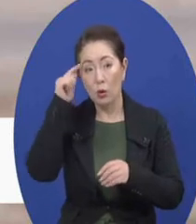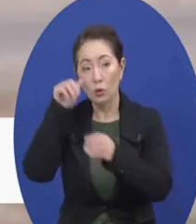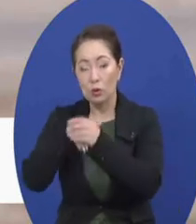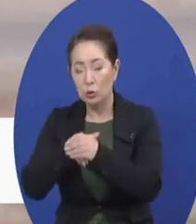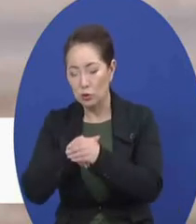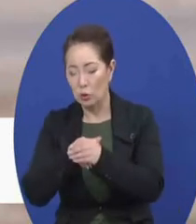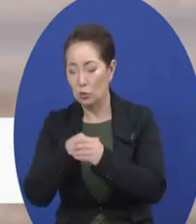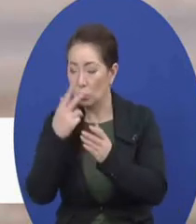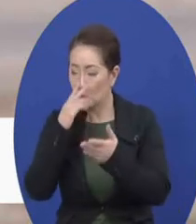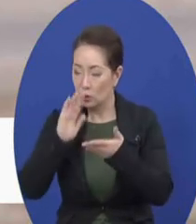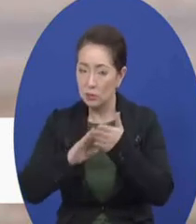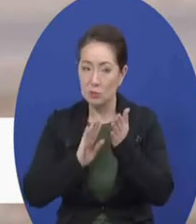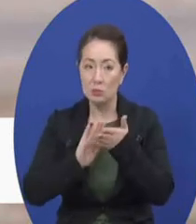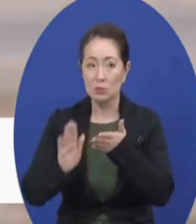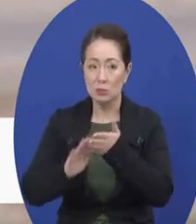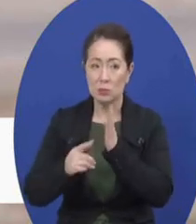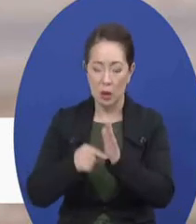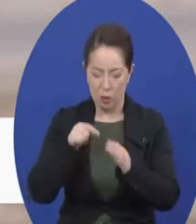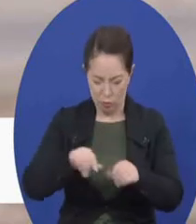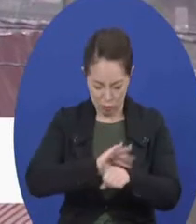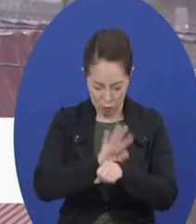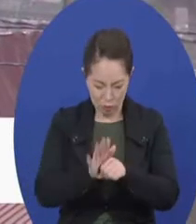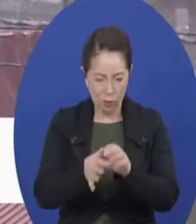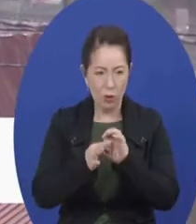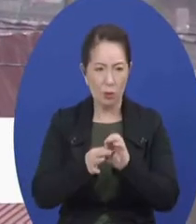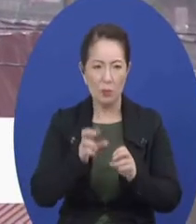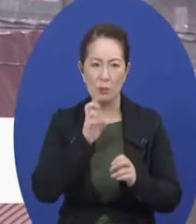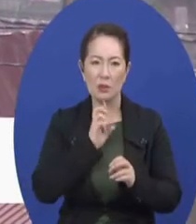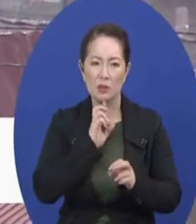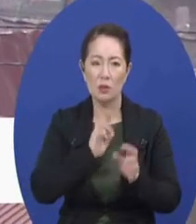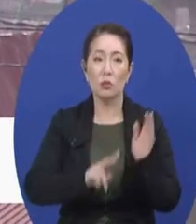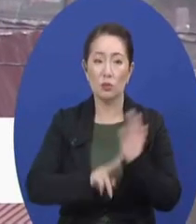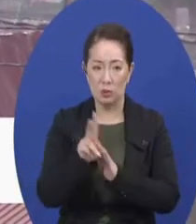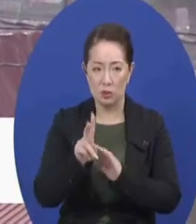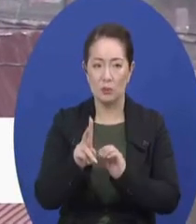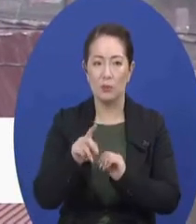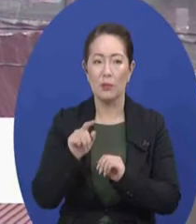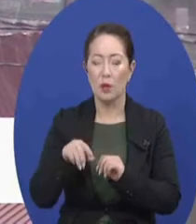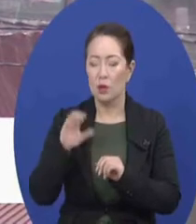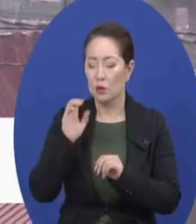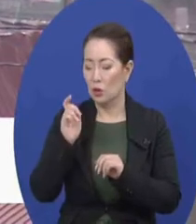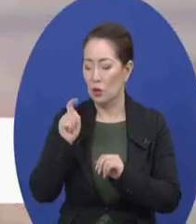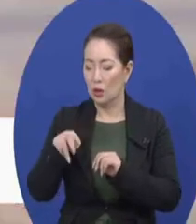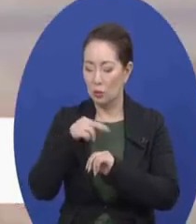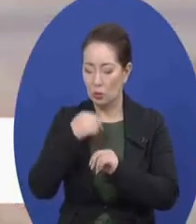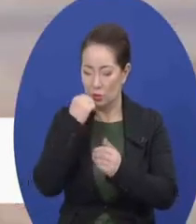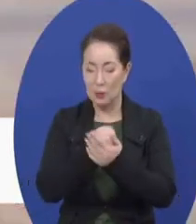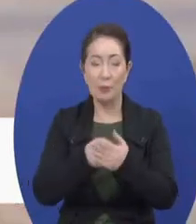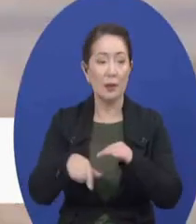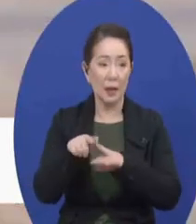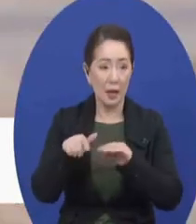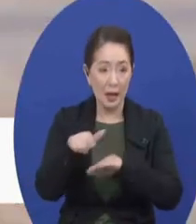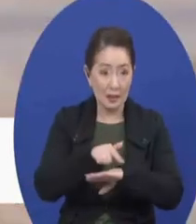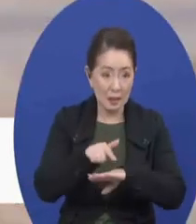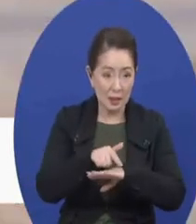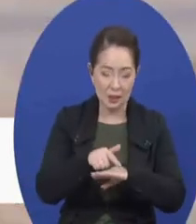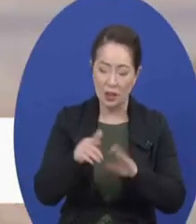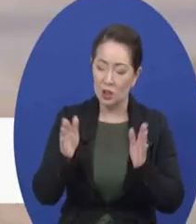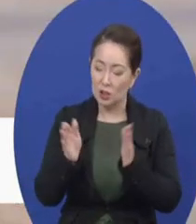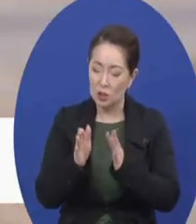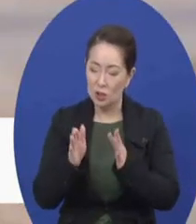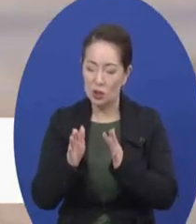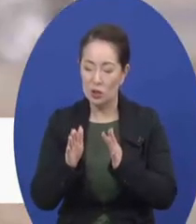борлуулдаг байсаа энэ дээр л одоо яг нь ковид толгойгоор л хүндрэл үүссэн байгаа. Сонгийн архан дүүргийн одоо тамгын газар болон энэ жижиг